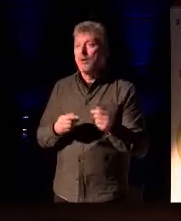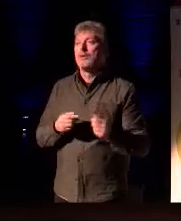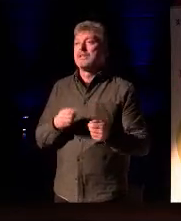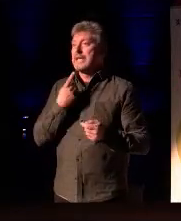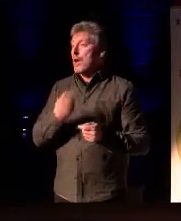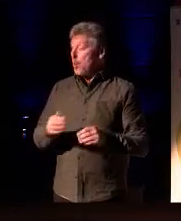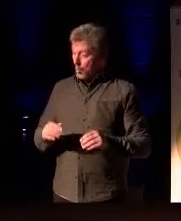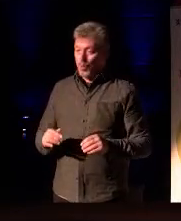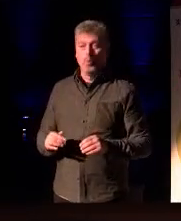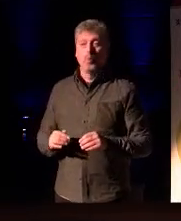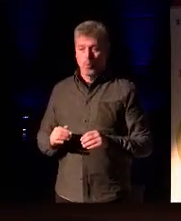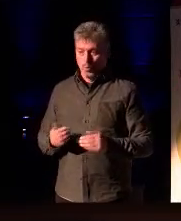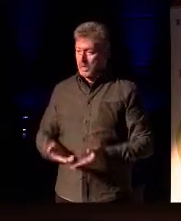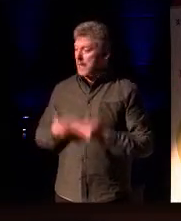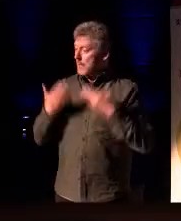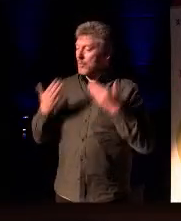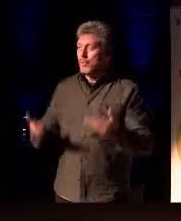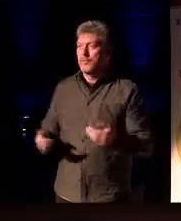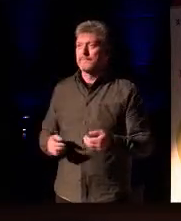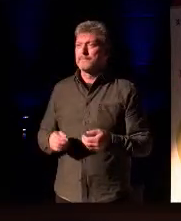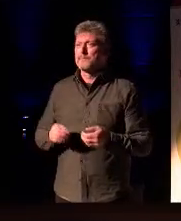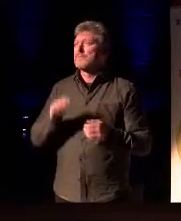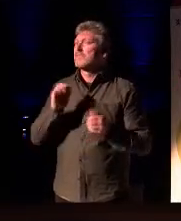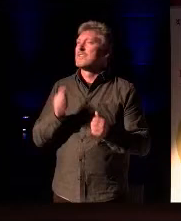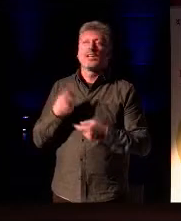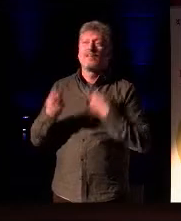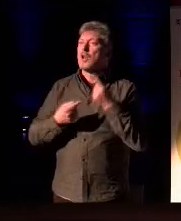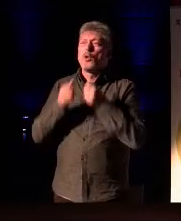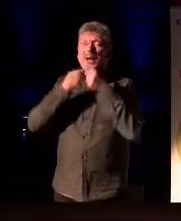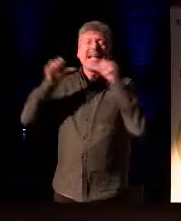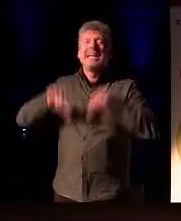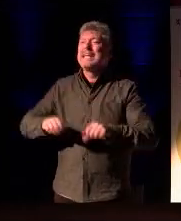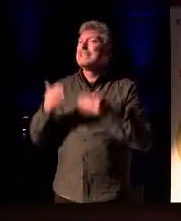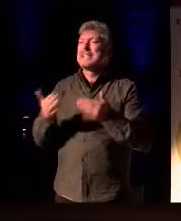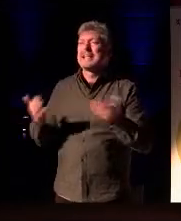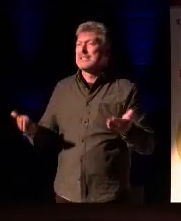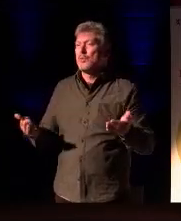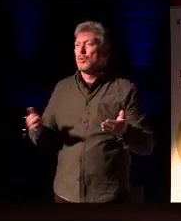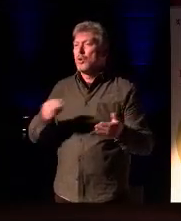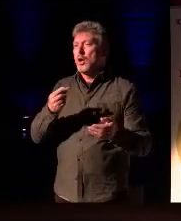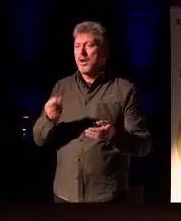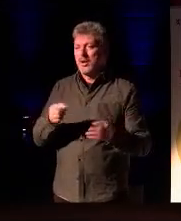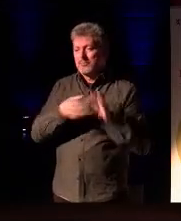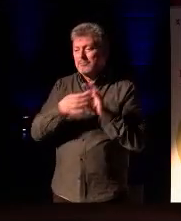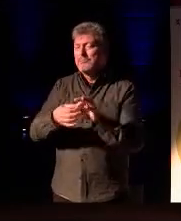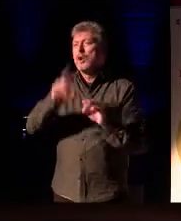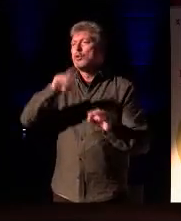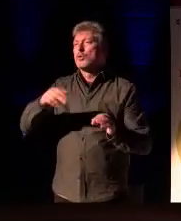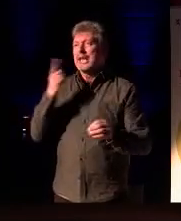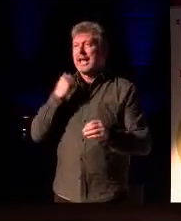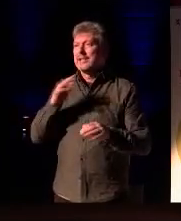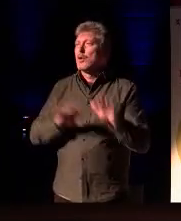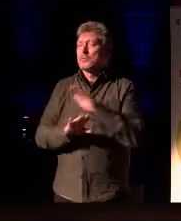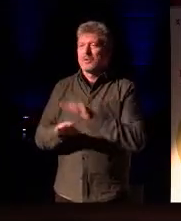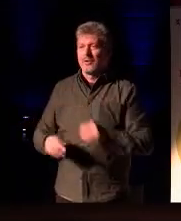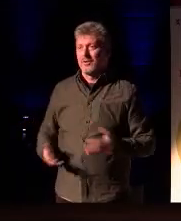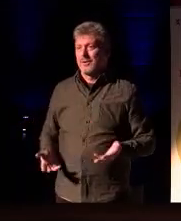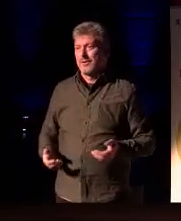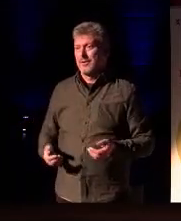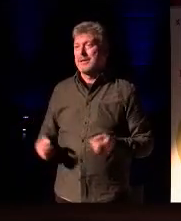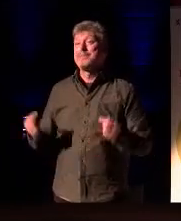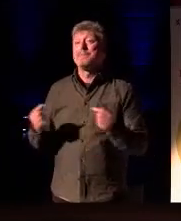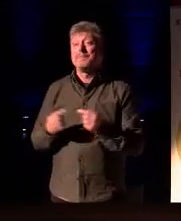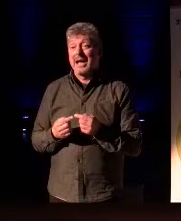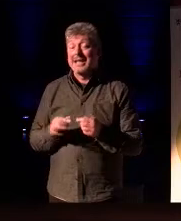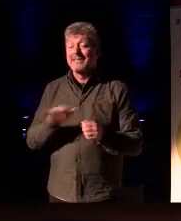skal ikke være sånn at vi skal fortelle en krisehistorie om norsk eldreomsorg. Men det kan ikke være godt nok hvis 1 av 5 opplever